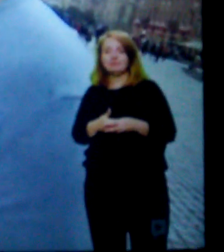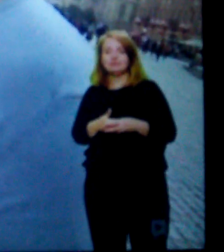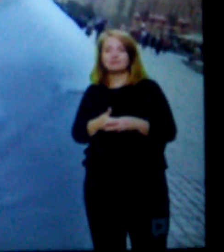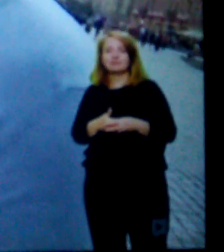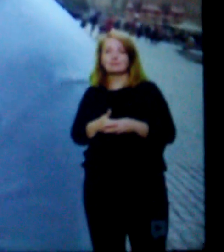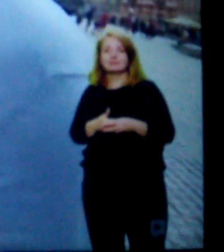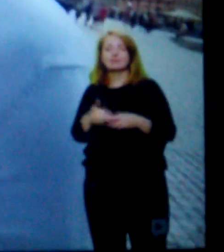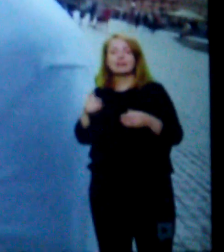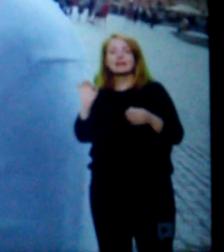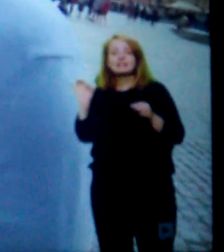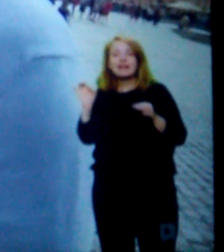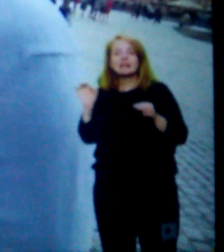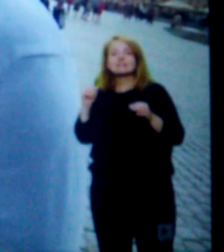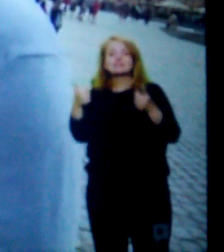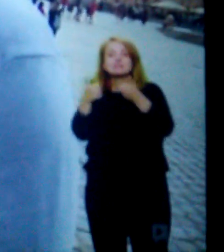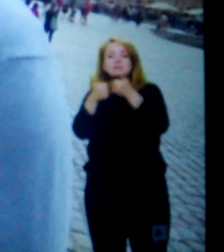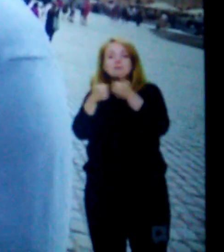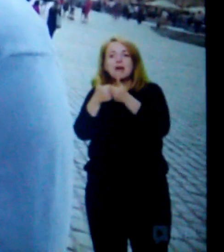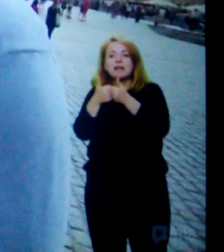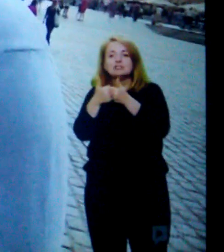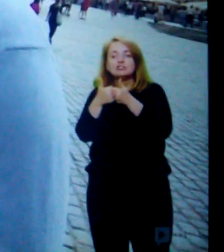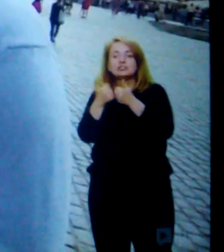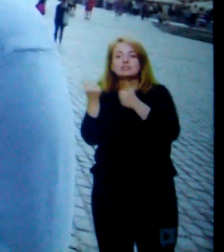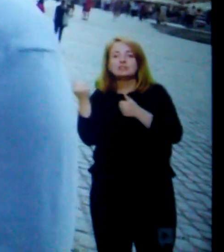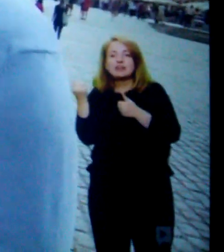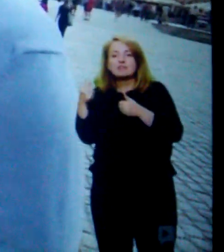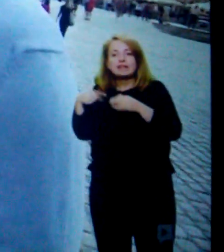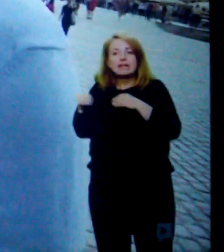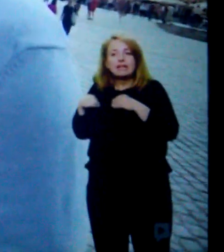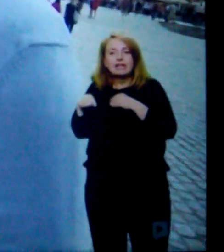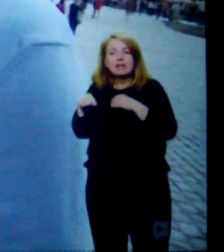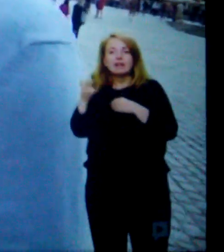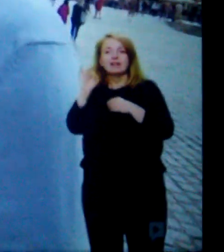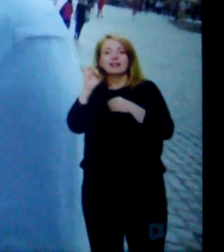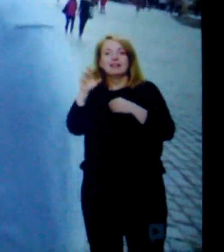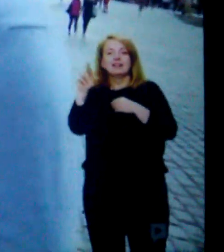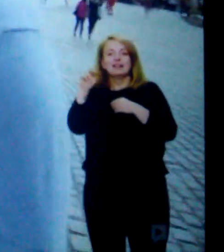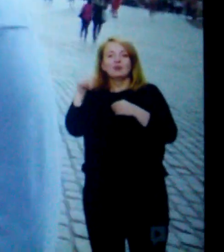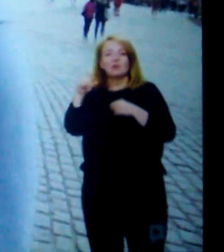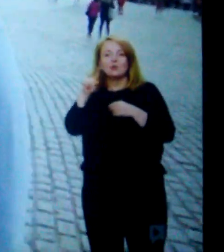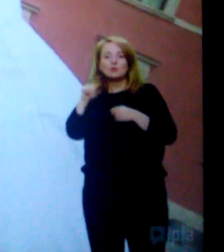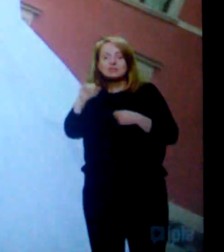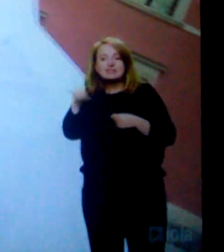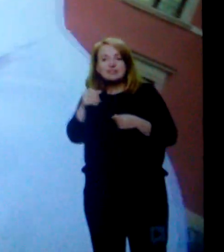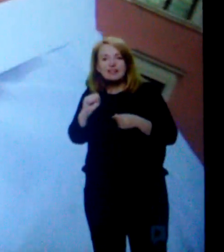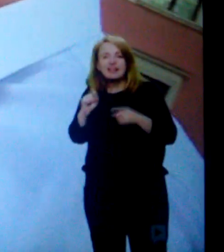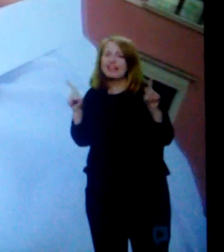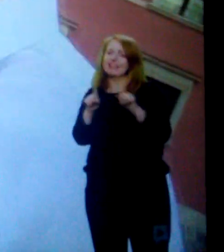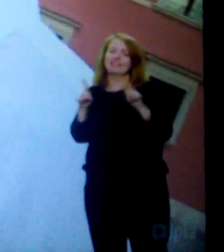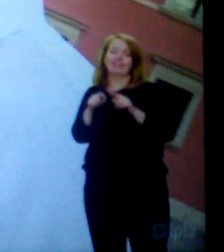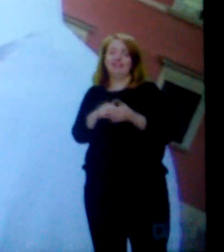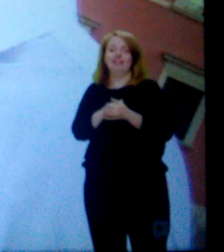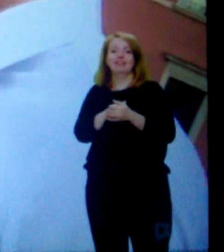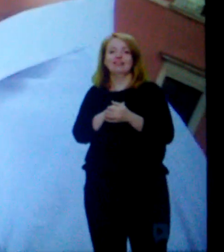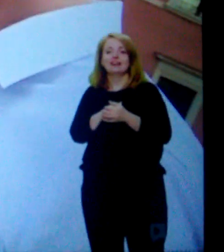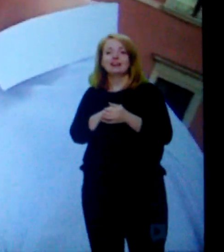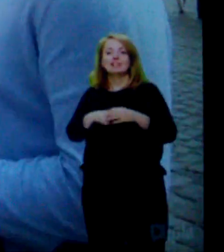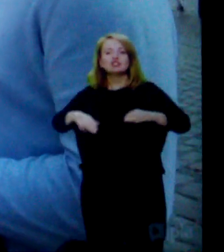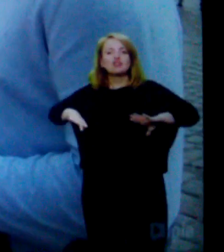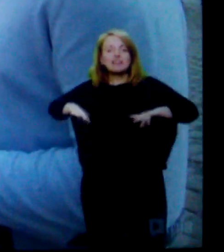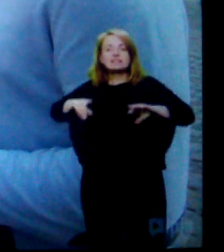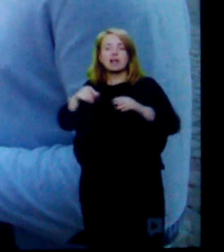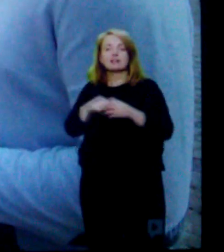Gramy z tym krajem już niedługo, 1 września. Gruzja? Nie Gruzja, nie! Będę strzelał. Strzelaj.